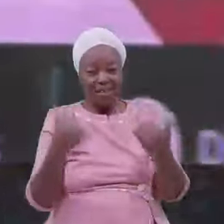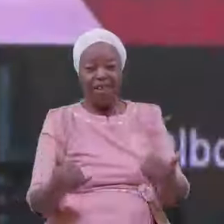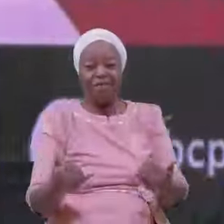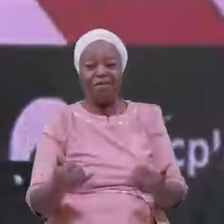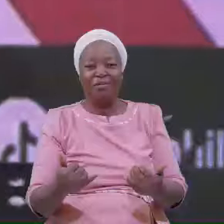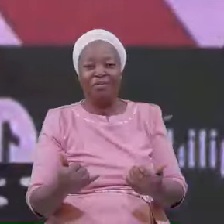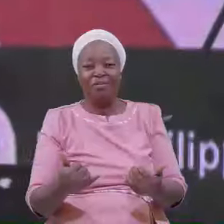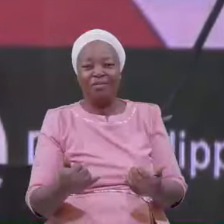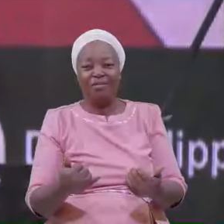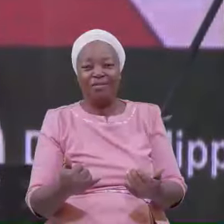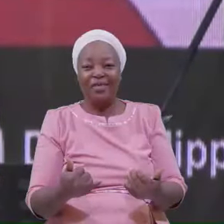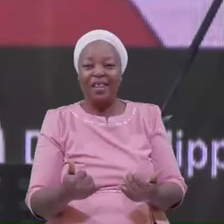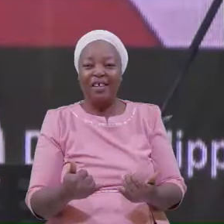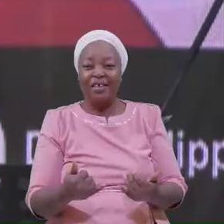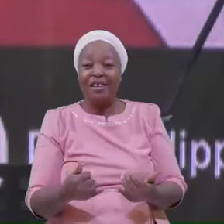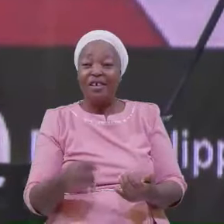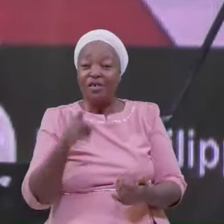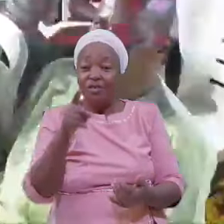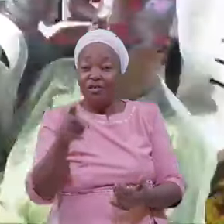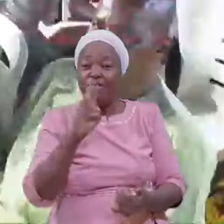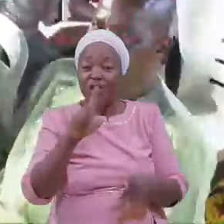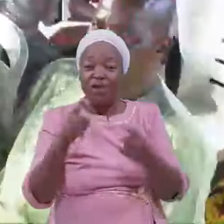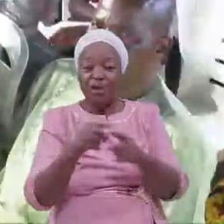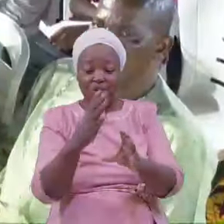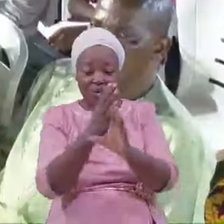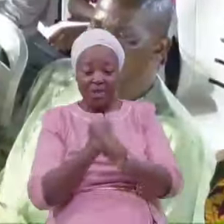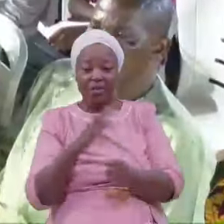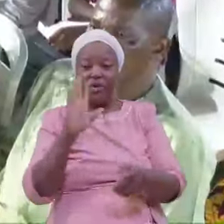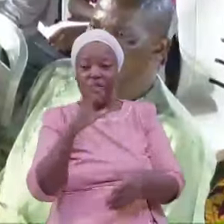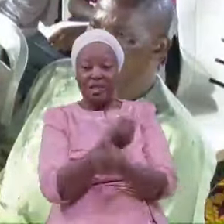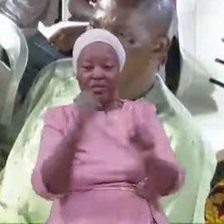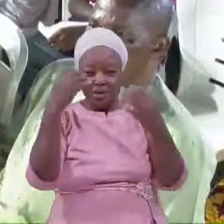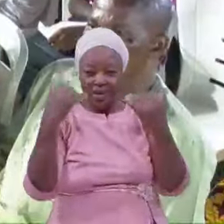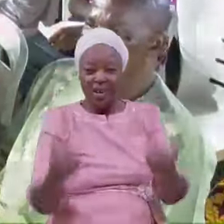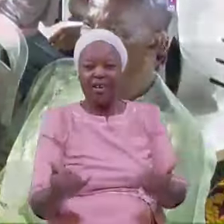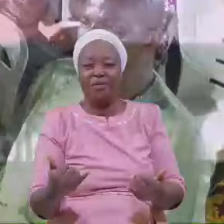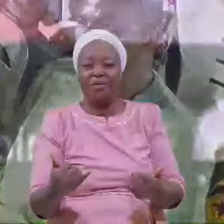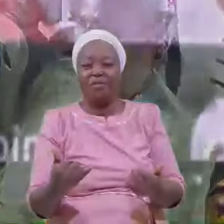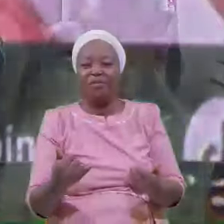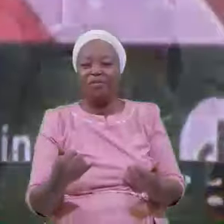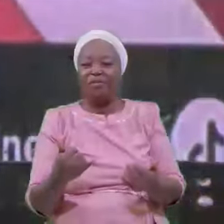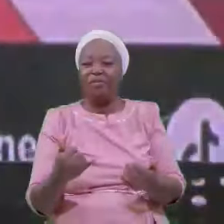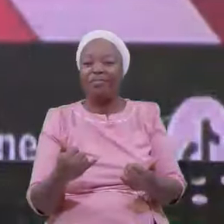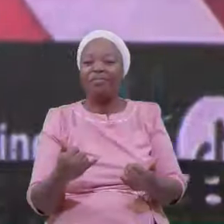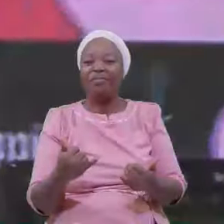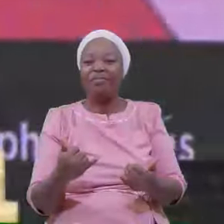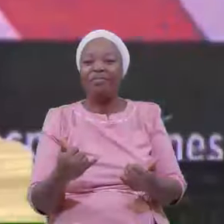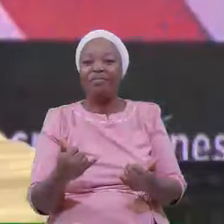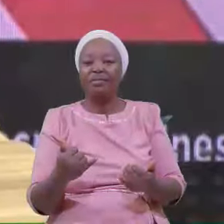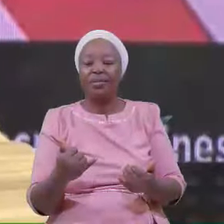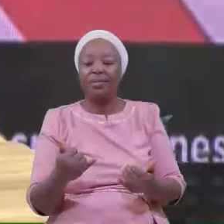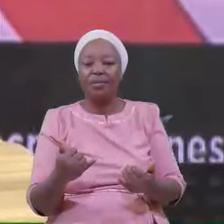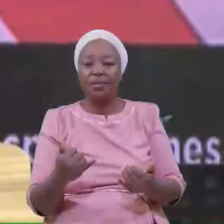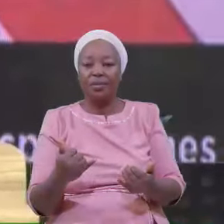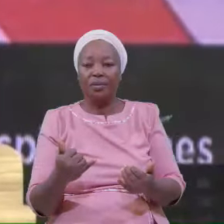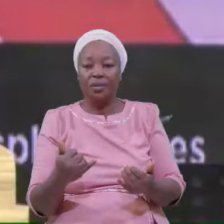You are going to receive your salvation now. Tatanggapin mo ang kaligtasan ngayon. Heads